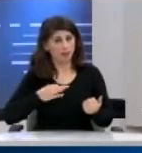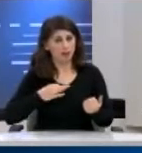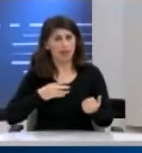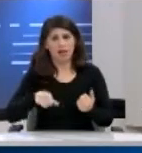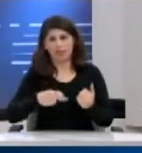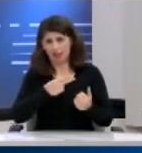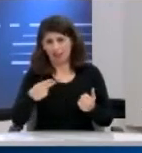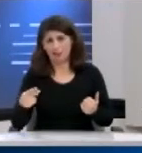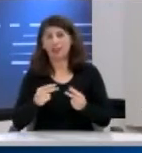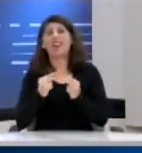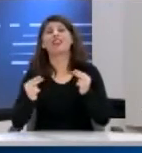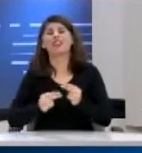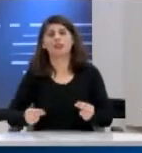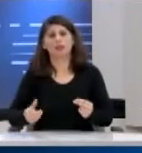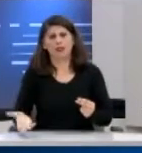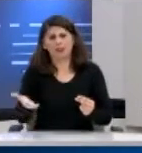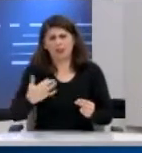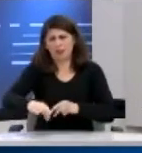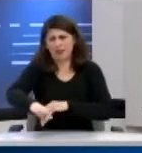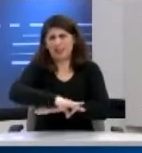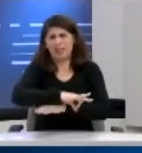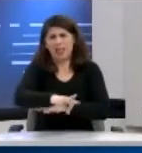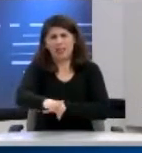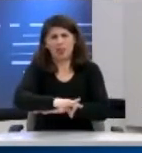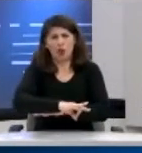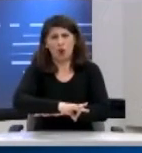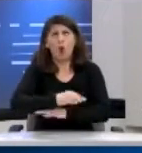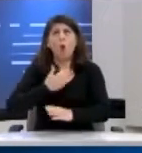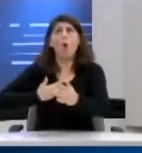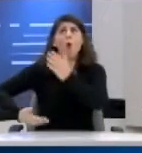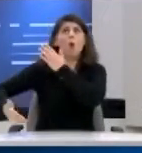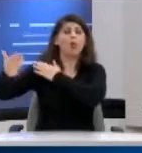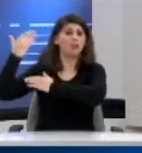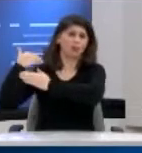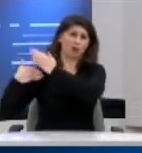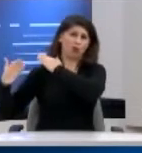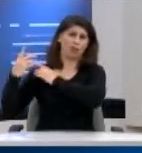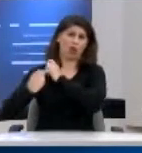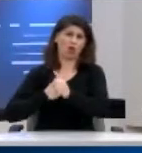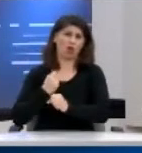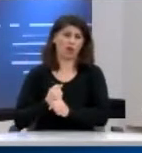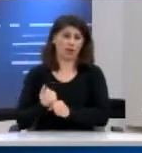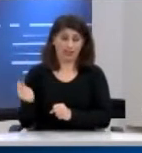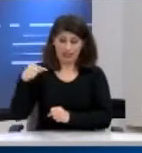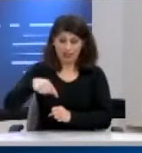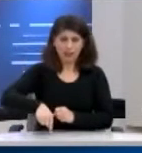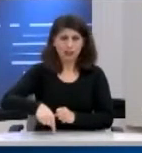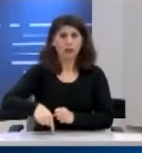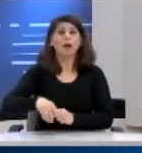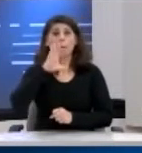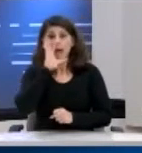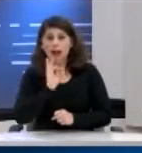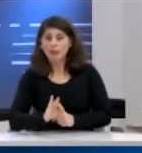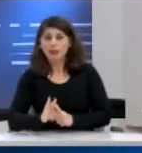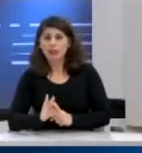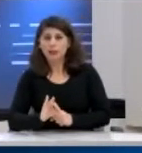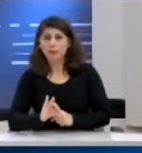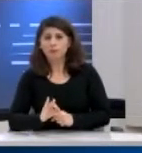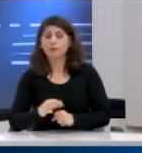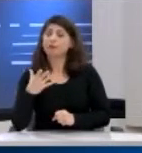άλλη, δεν υπήρχε κανένα σχεδιασμός όλα τα προηγούμενα χρόνια. Και σήμερα δίνουμε πράγματι